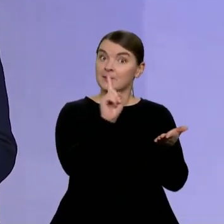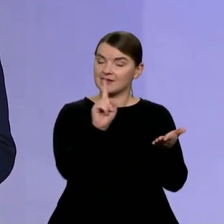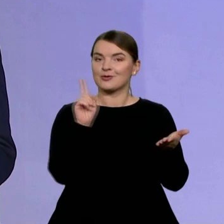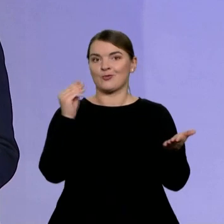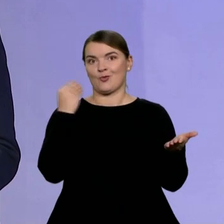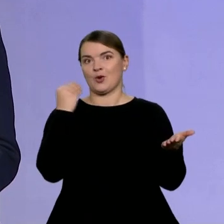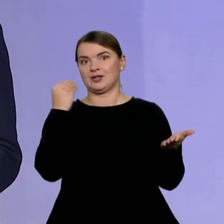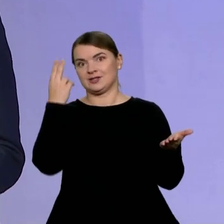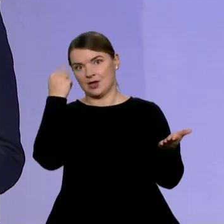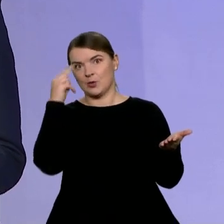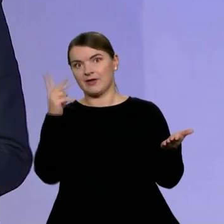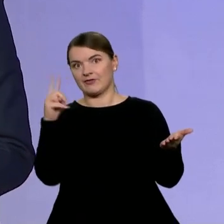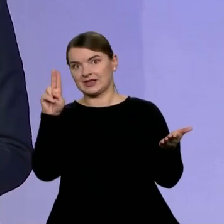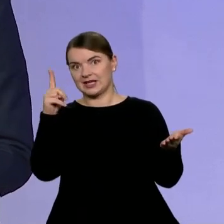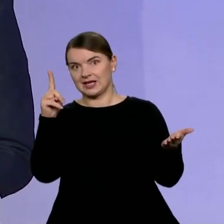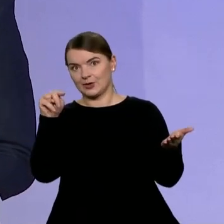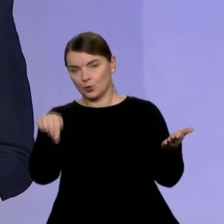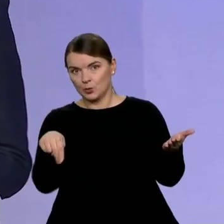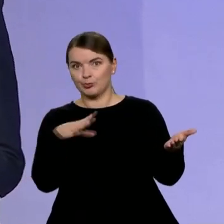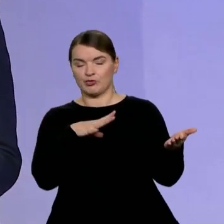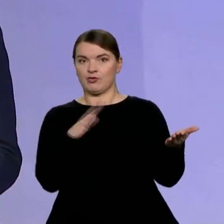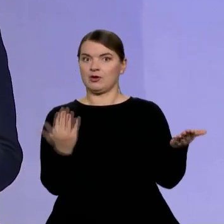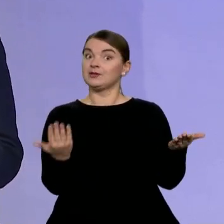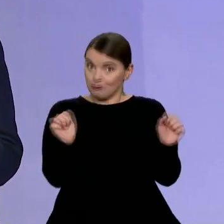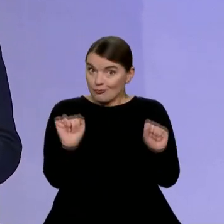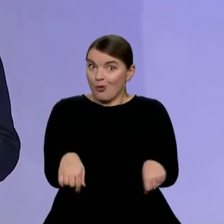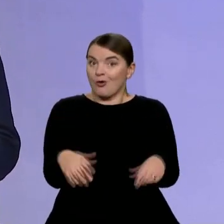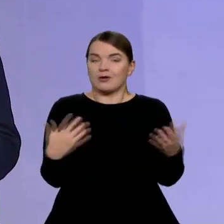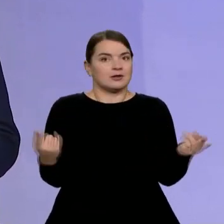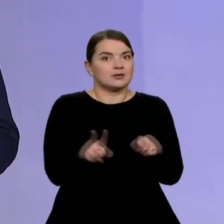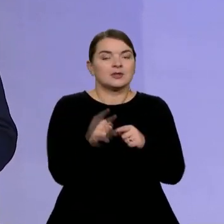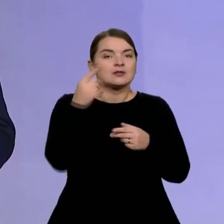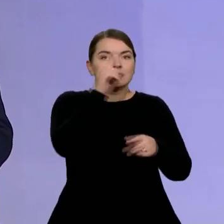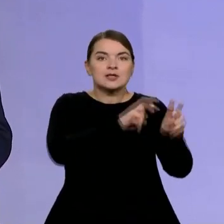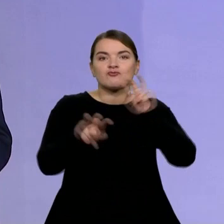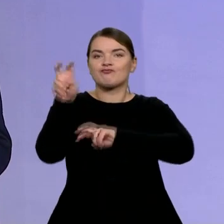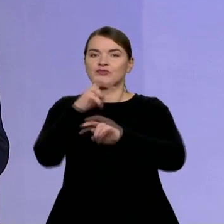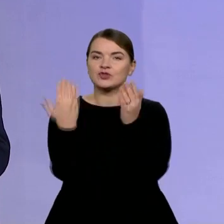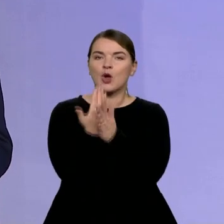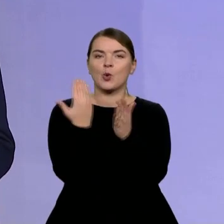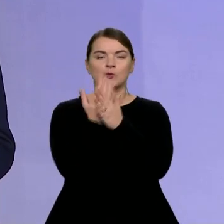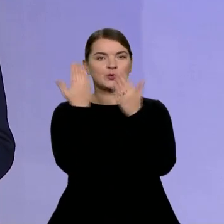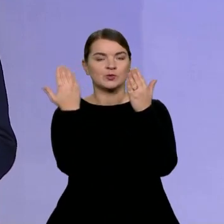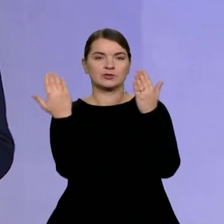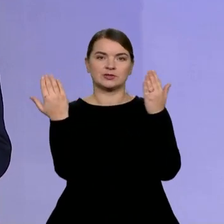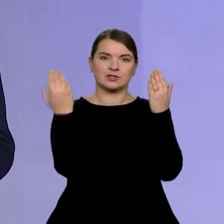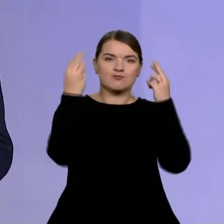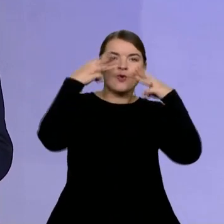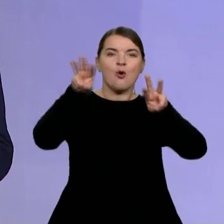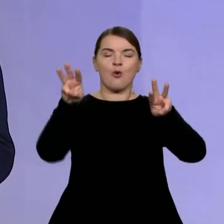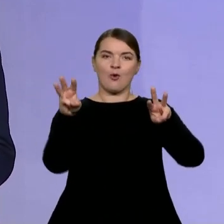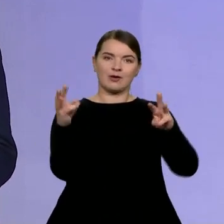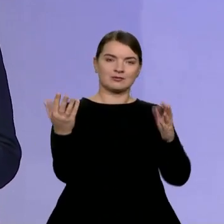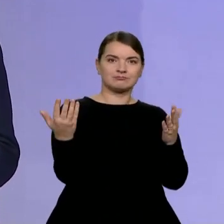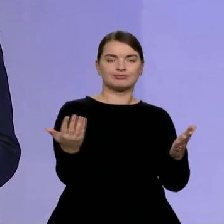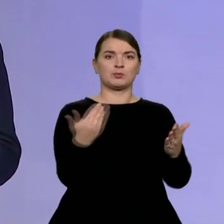Vytauto Didžiojo universitete. Tai viskas yra įmanoma, tiesiog reikia, manau, ieškoti naujų inovatyvių sprendimų ir vėlgi, na, daug